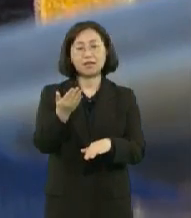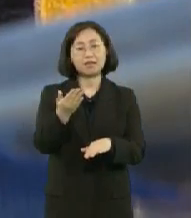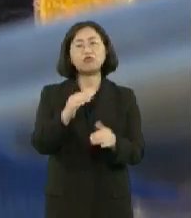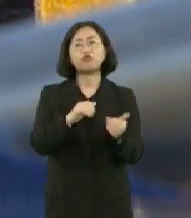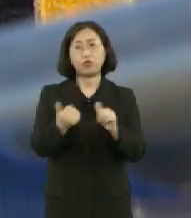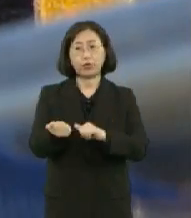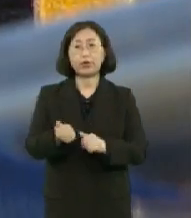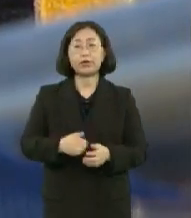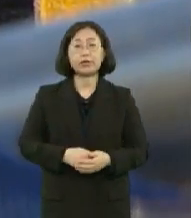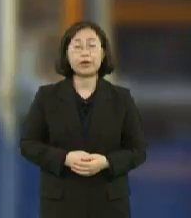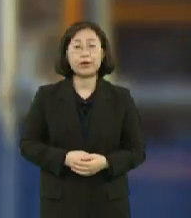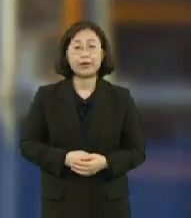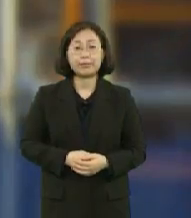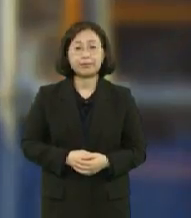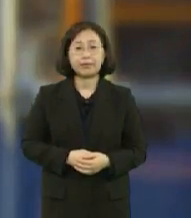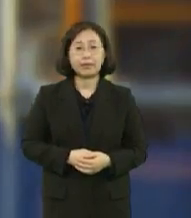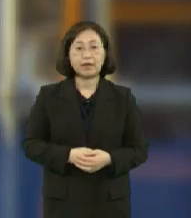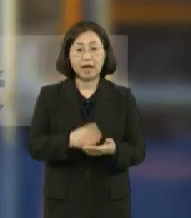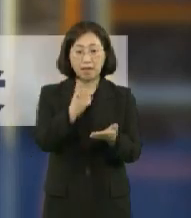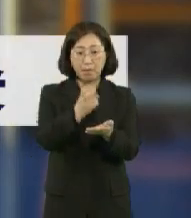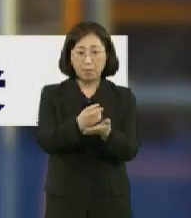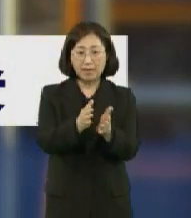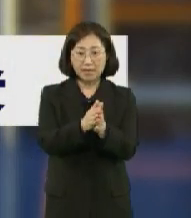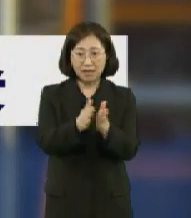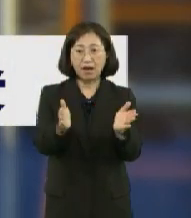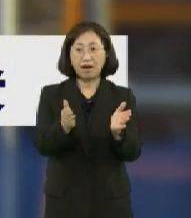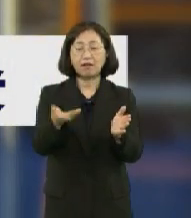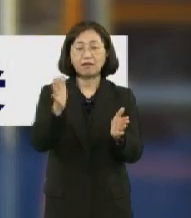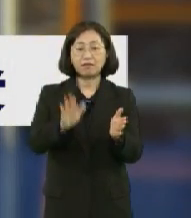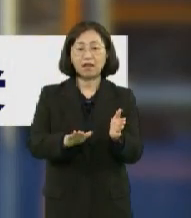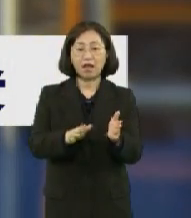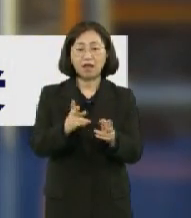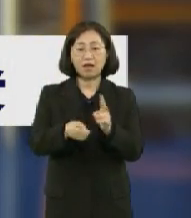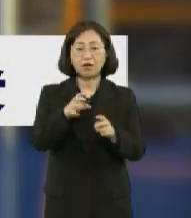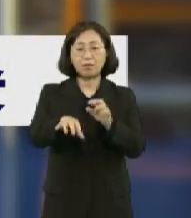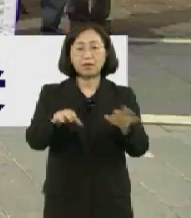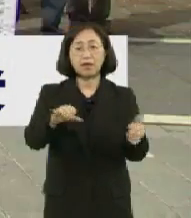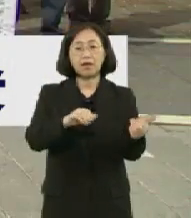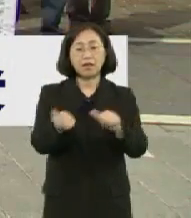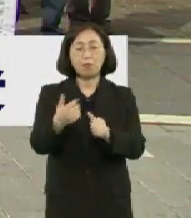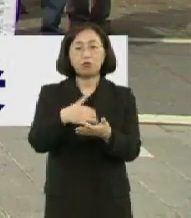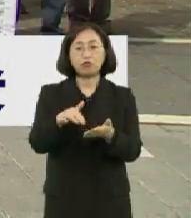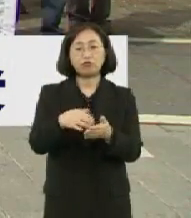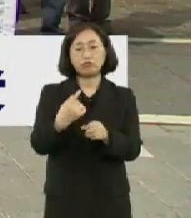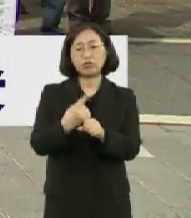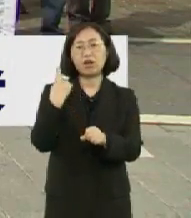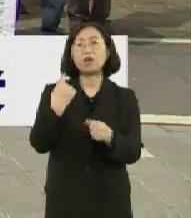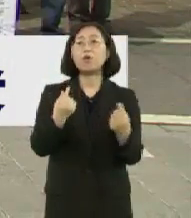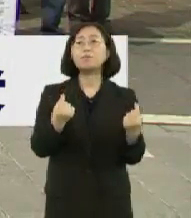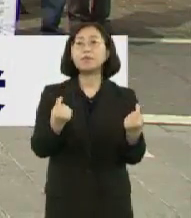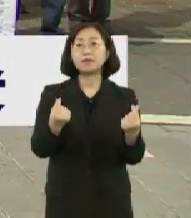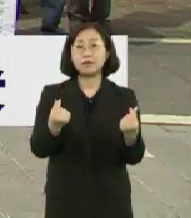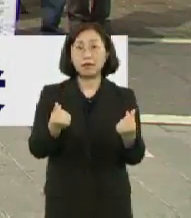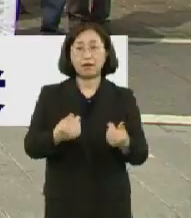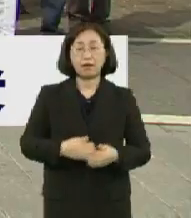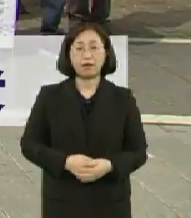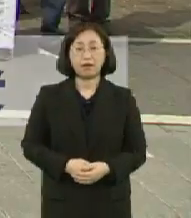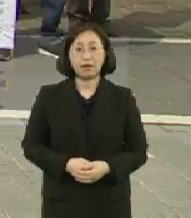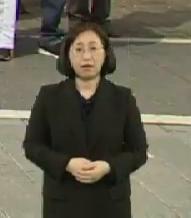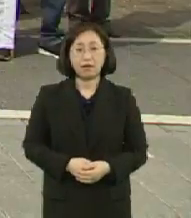돌아오지 못했습니다. 중대재해처벌법이 시작됐음에도 산업 현장 사망사고 수치는 지난해와 비슷한 수준인